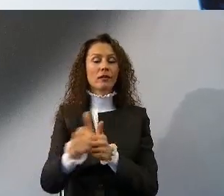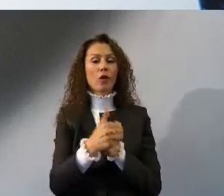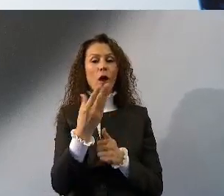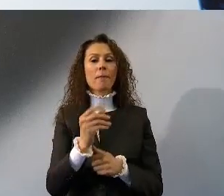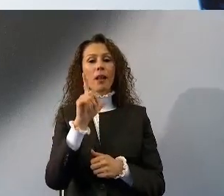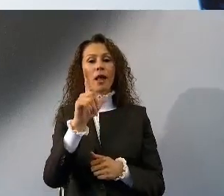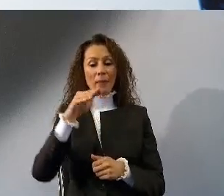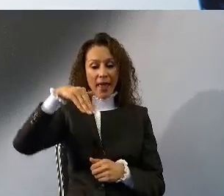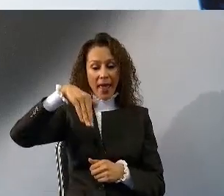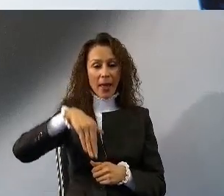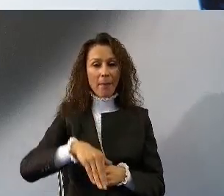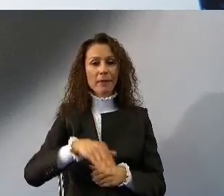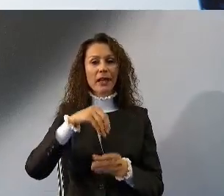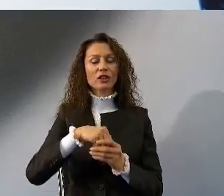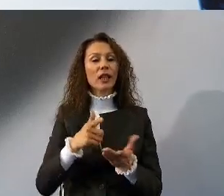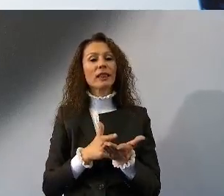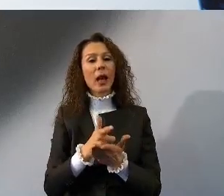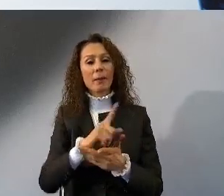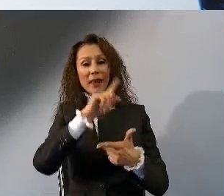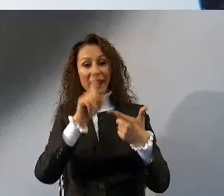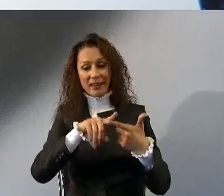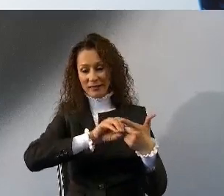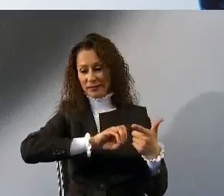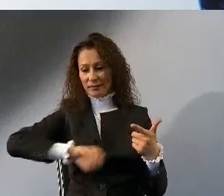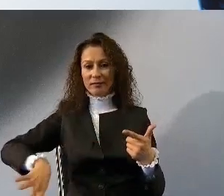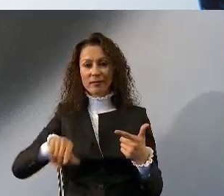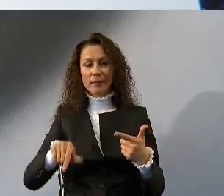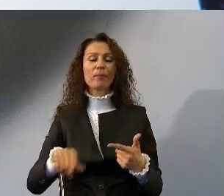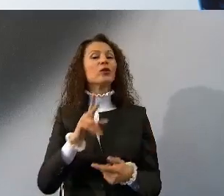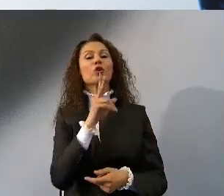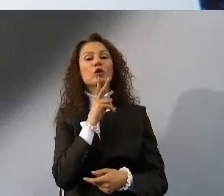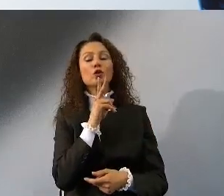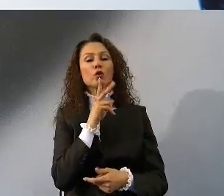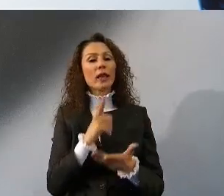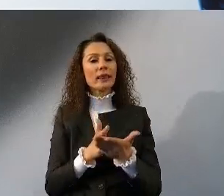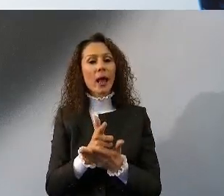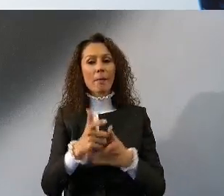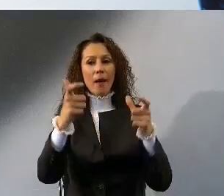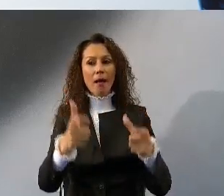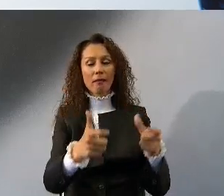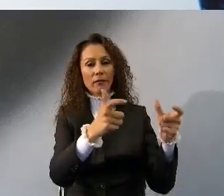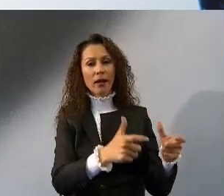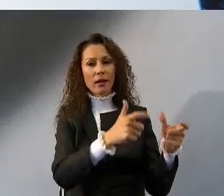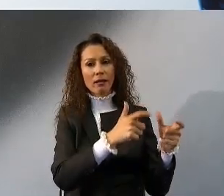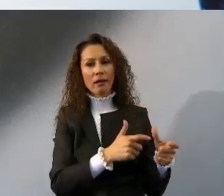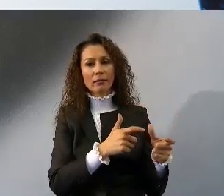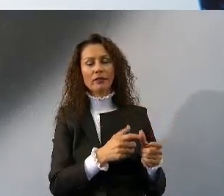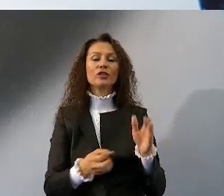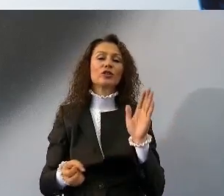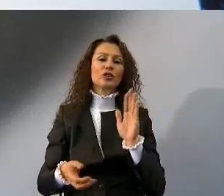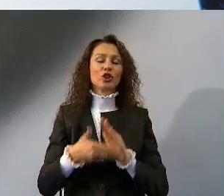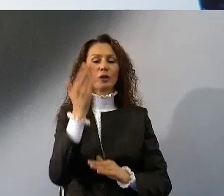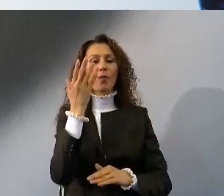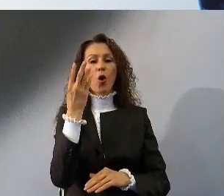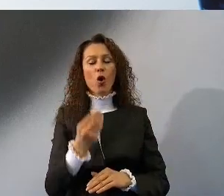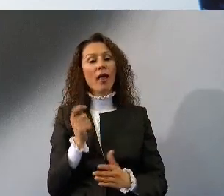dediğimiz eğimli tarım alanlarını ikinci plana attığımızda sonuç tarım alanlarının elden çıkması oluyor. Bütün yatırımı